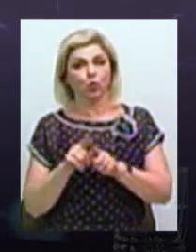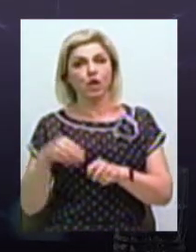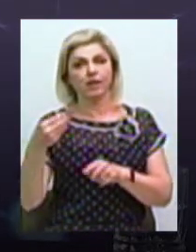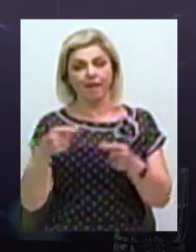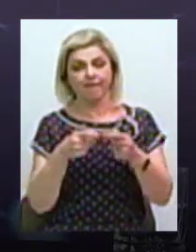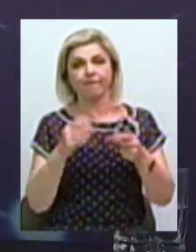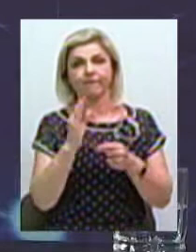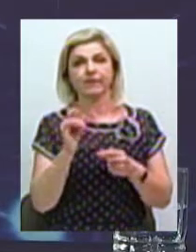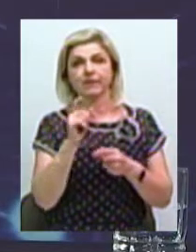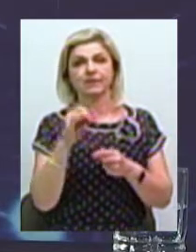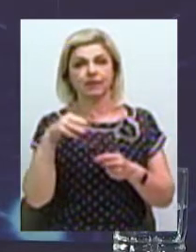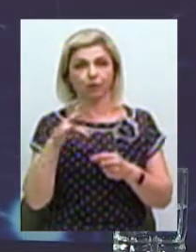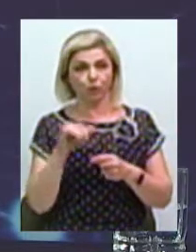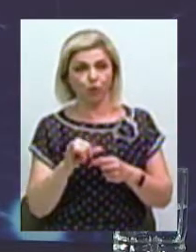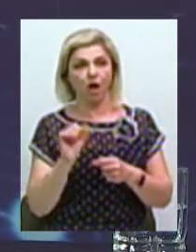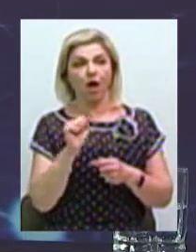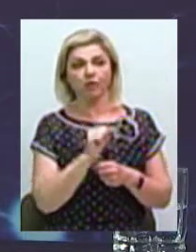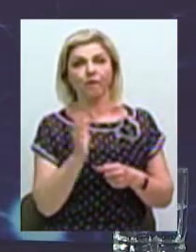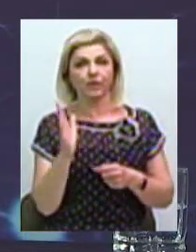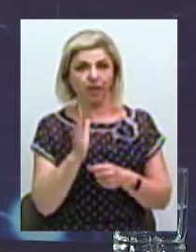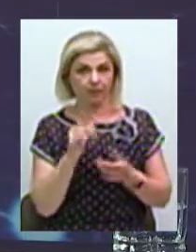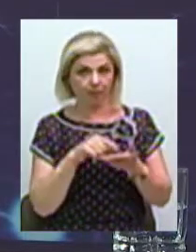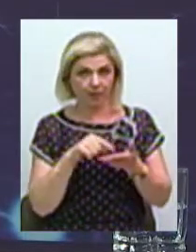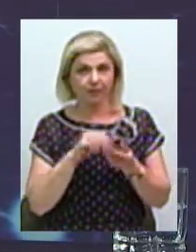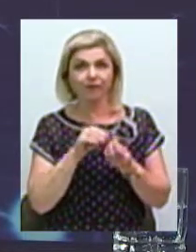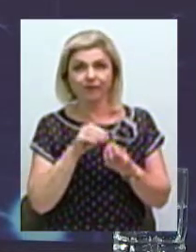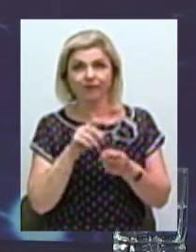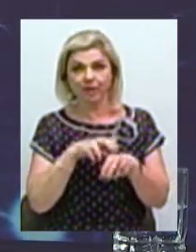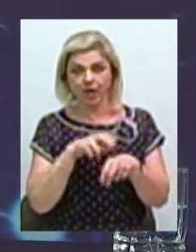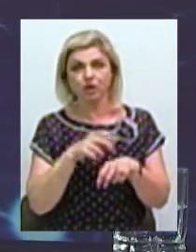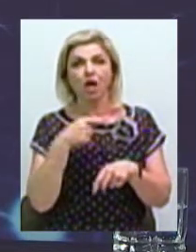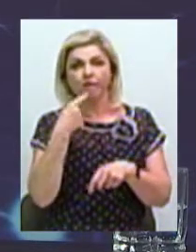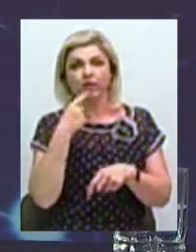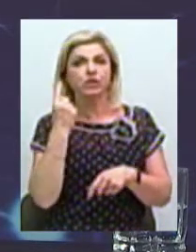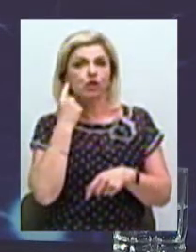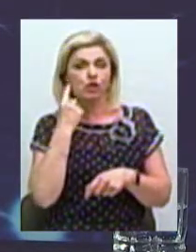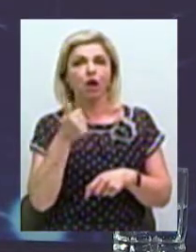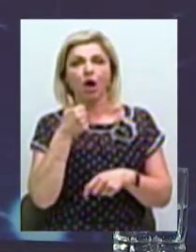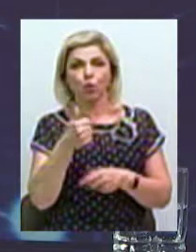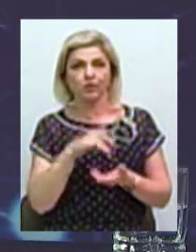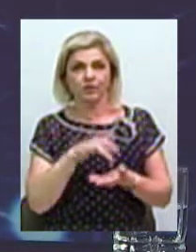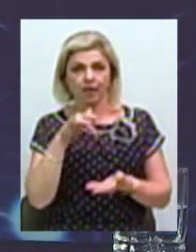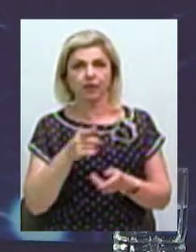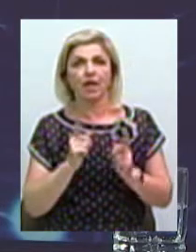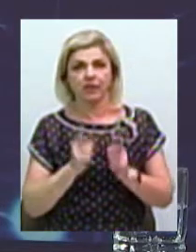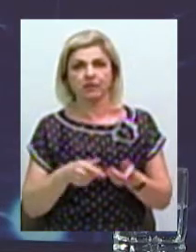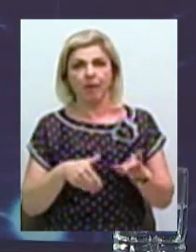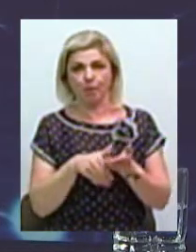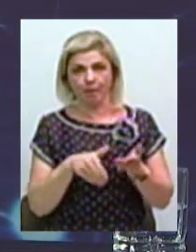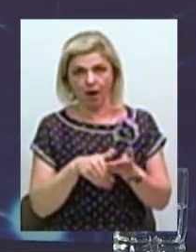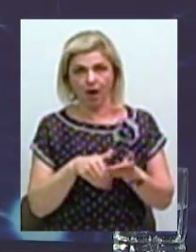визитку того же Анатолия Владимировича и вот сказала, что она слышала, что хороший центр, что действительно помогают,